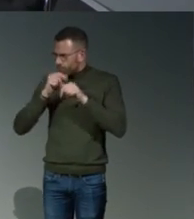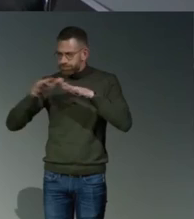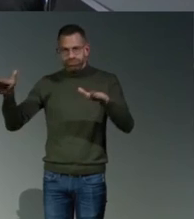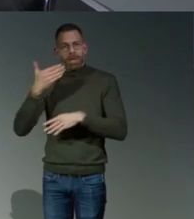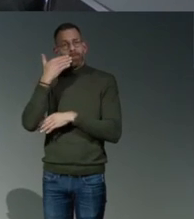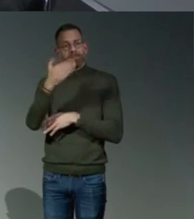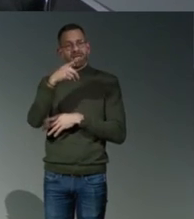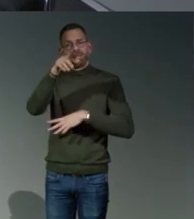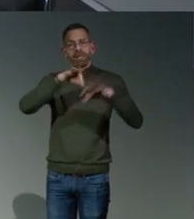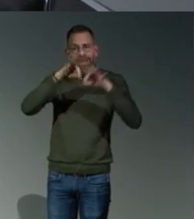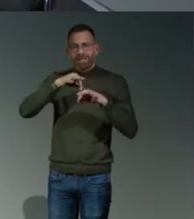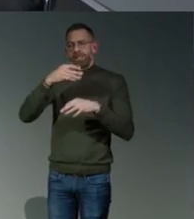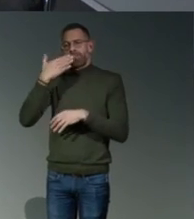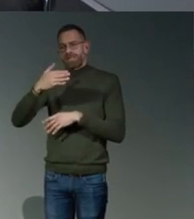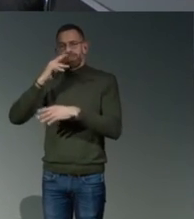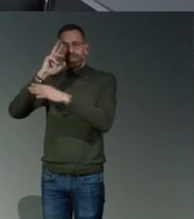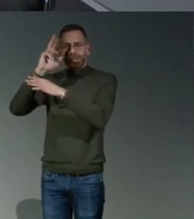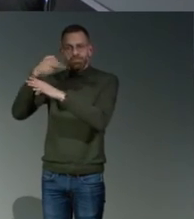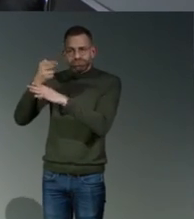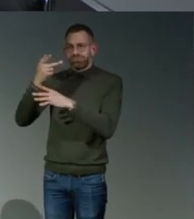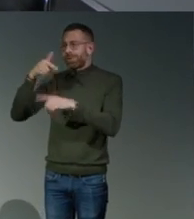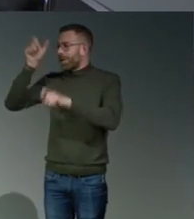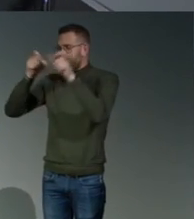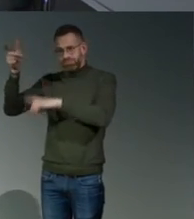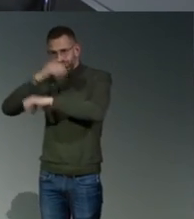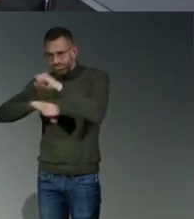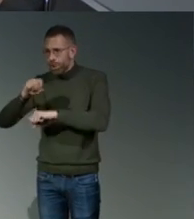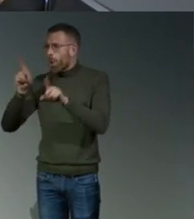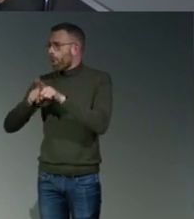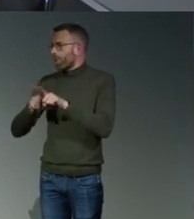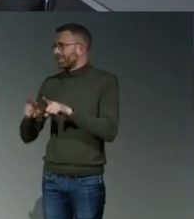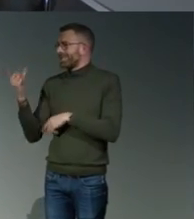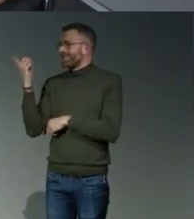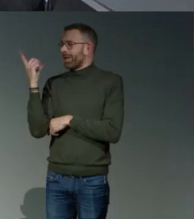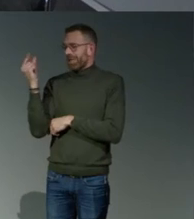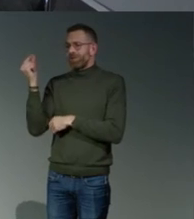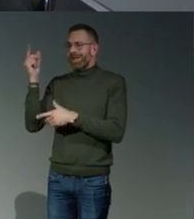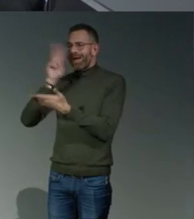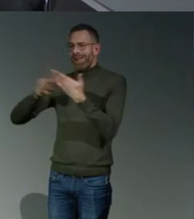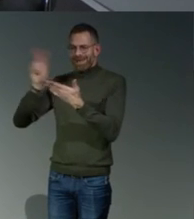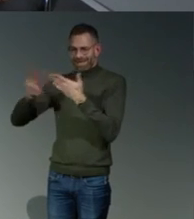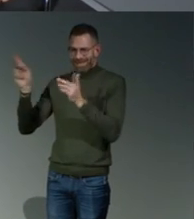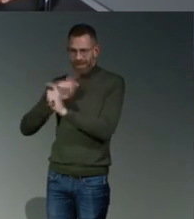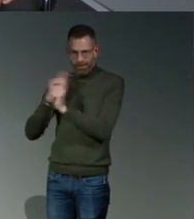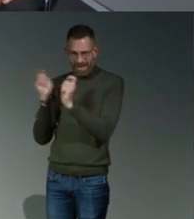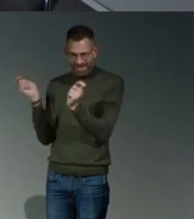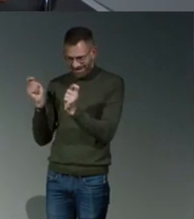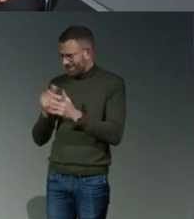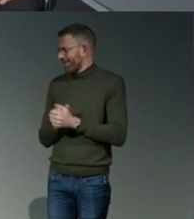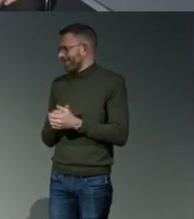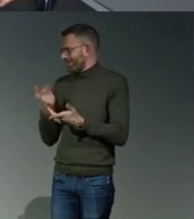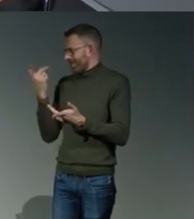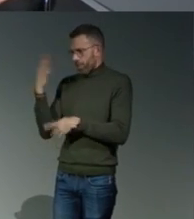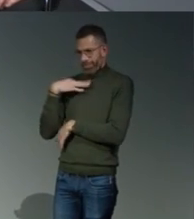le réalisateur et les personnes qui ont organisé cette rencontre, comme le partenariat avec Lire Magazine, en vertu duquel j'ai pu